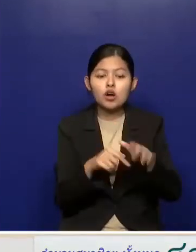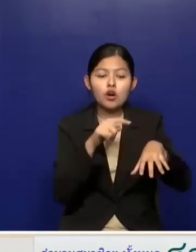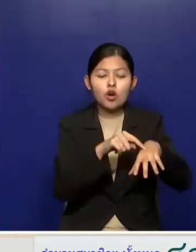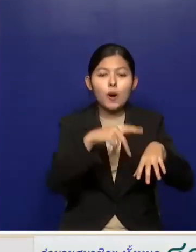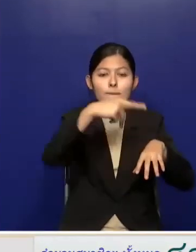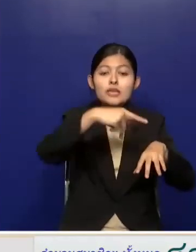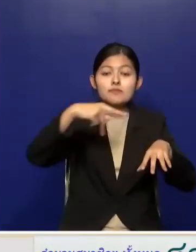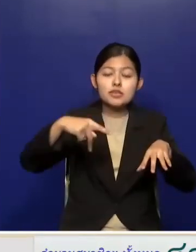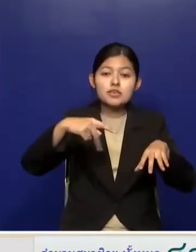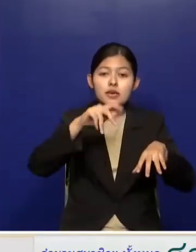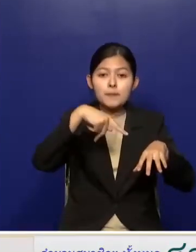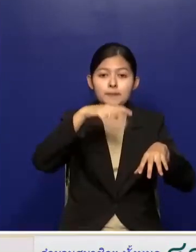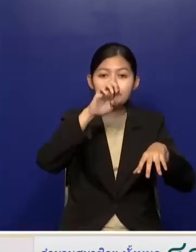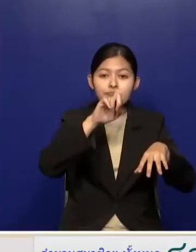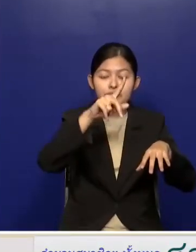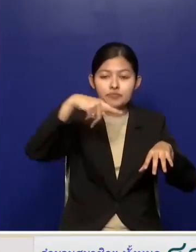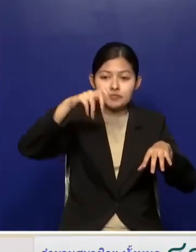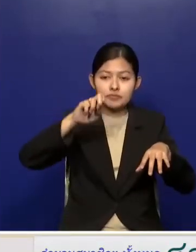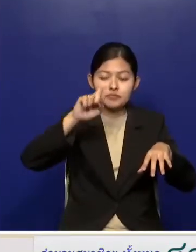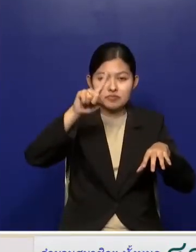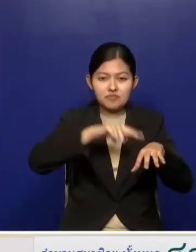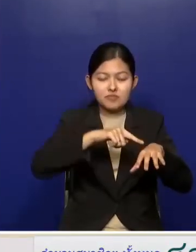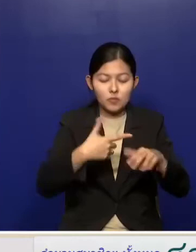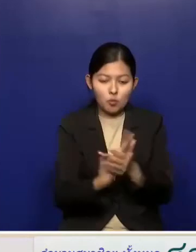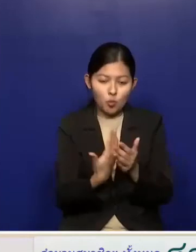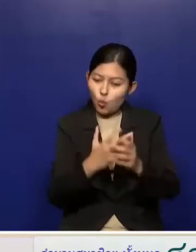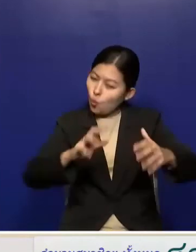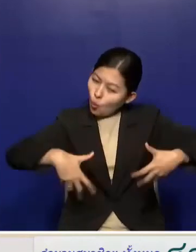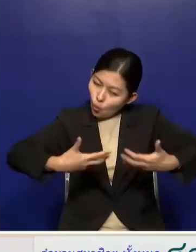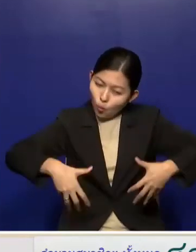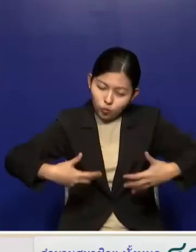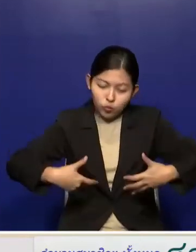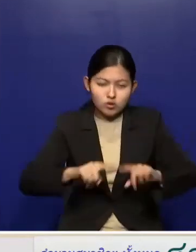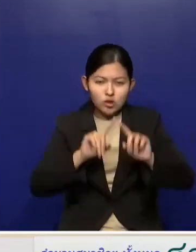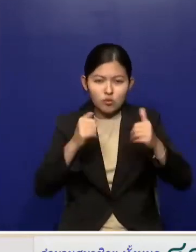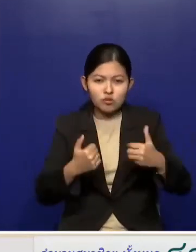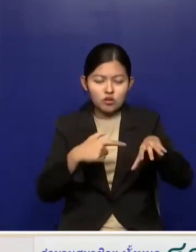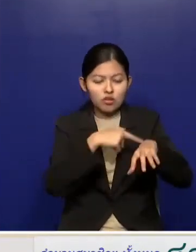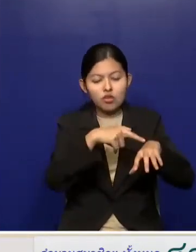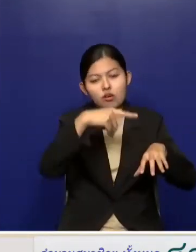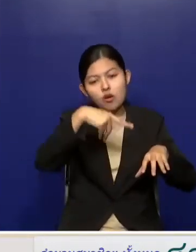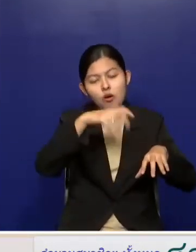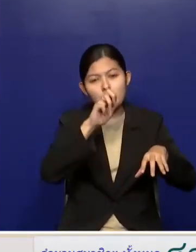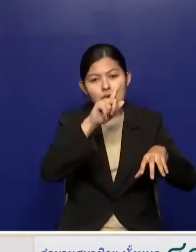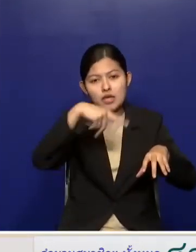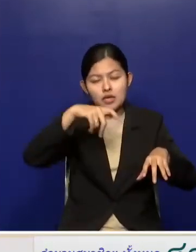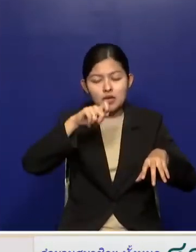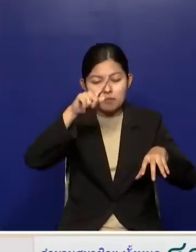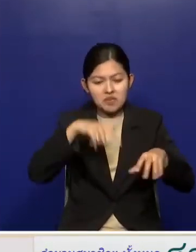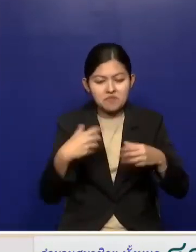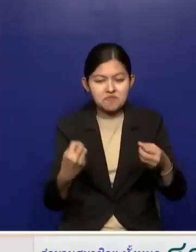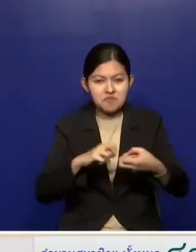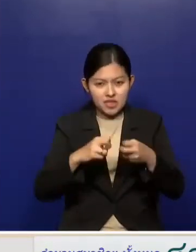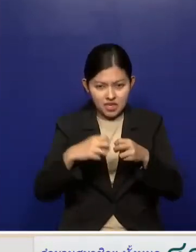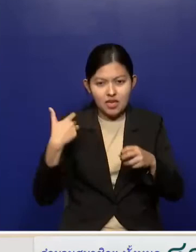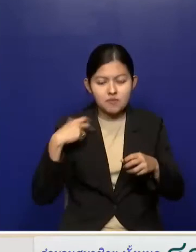ใช็กะท่องเทยว ที่ accidentsแตพมหาศาล แต่เปปัจุบันนี้กะ PP y kijkenปัญหา น้ศ%p